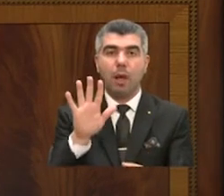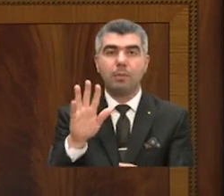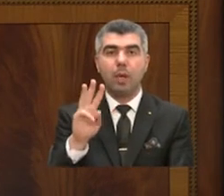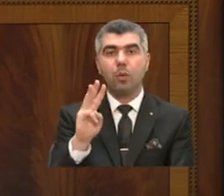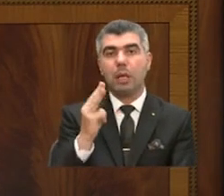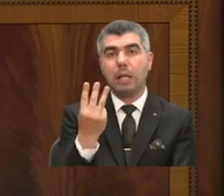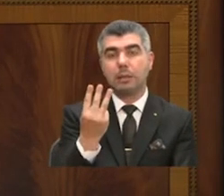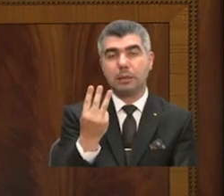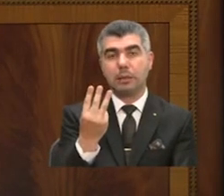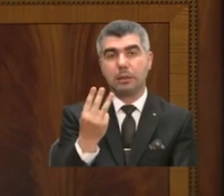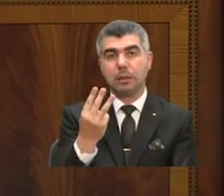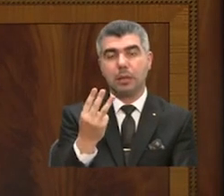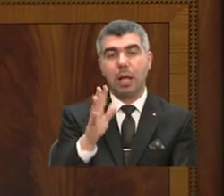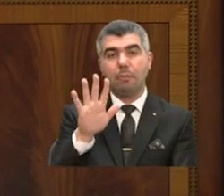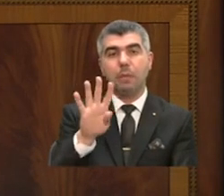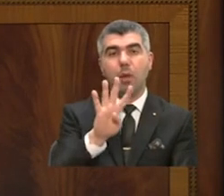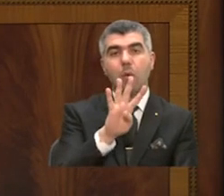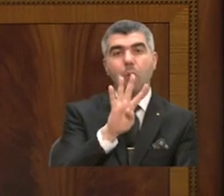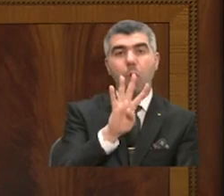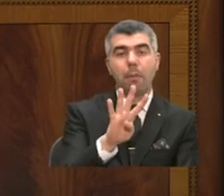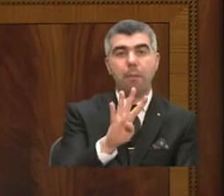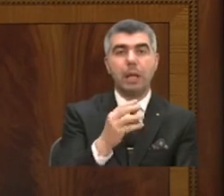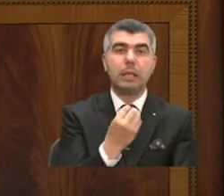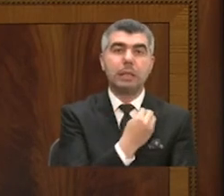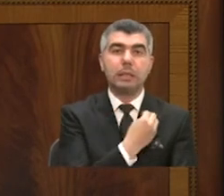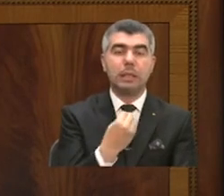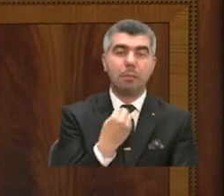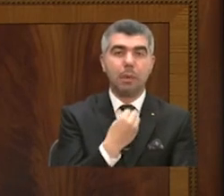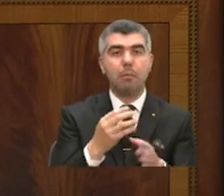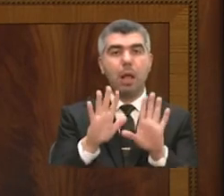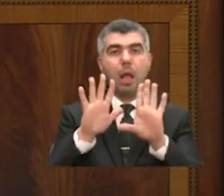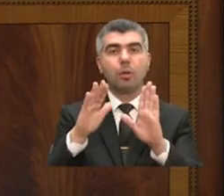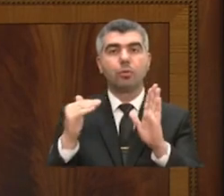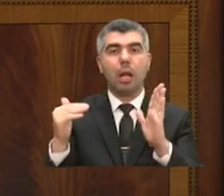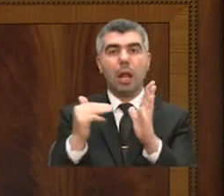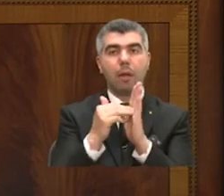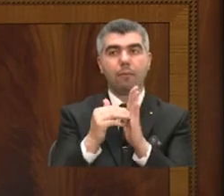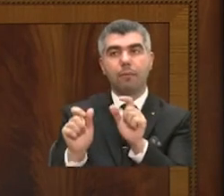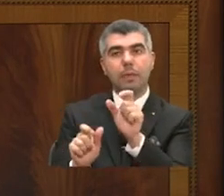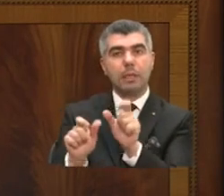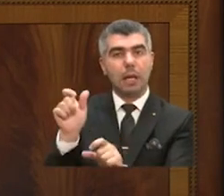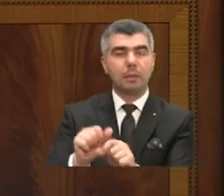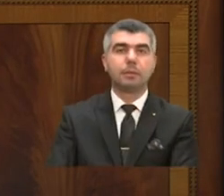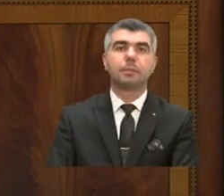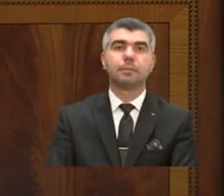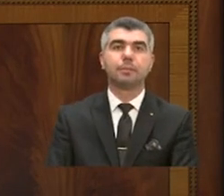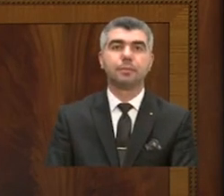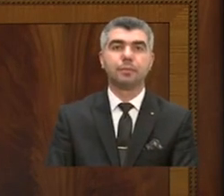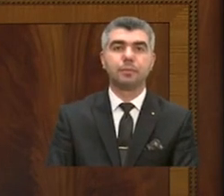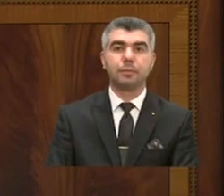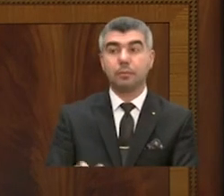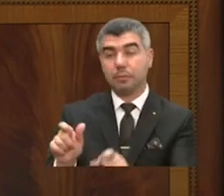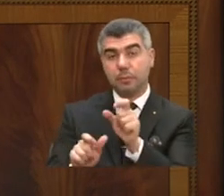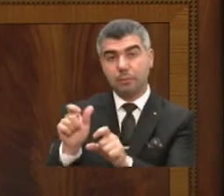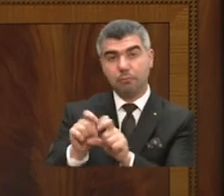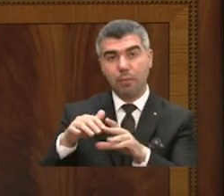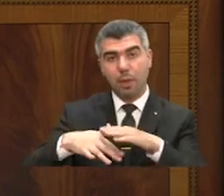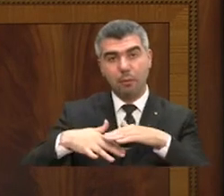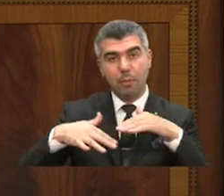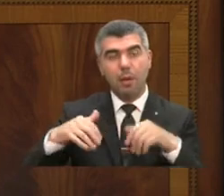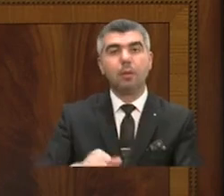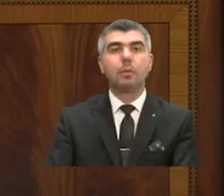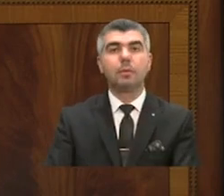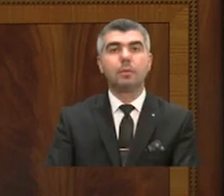2035، أي 45 إطار لكل 10,000 نسمة. سيدات السادة النواب المحترمون، فيما يتعلق